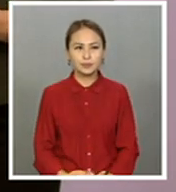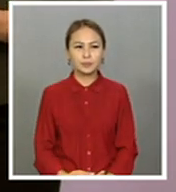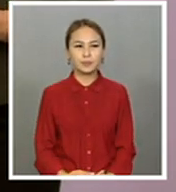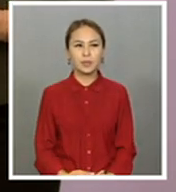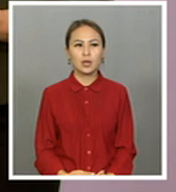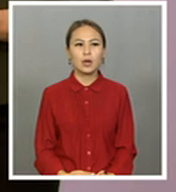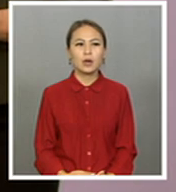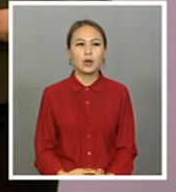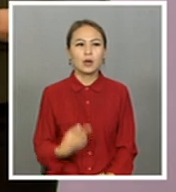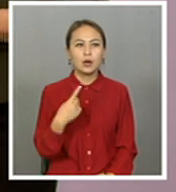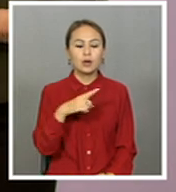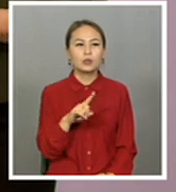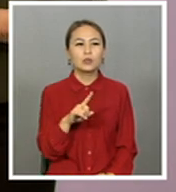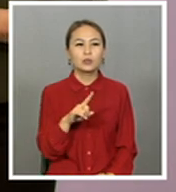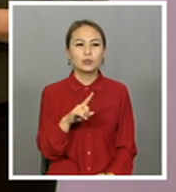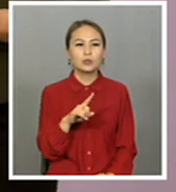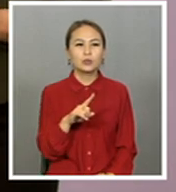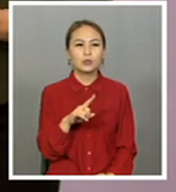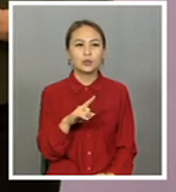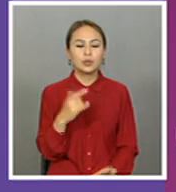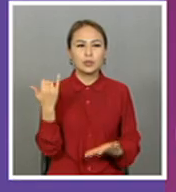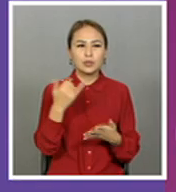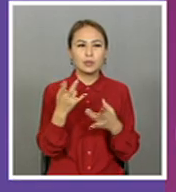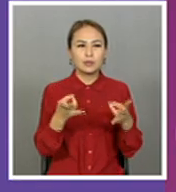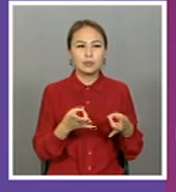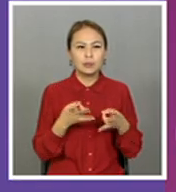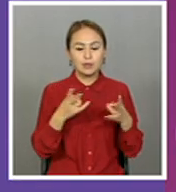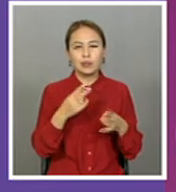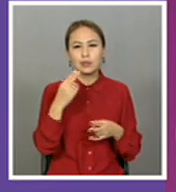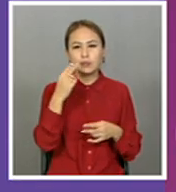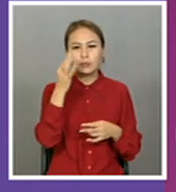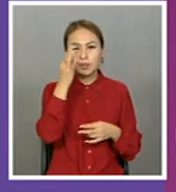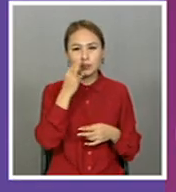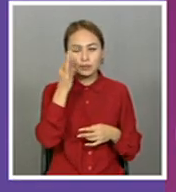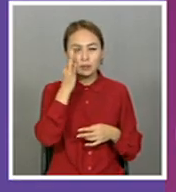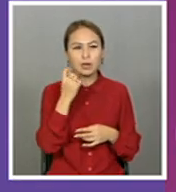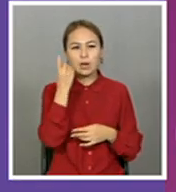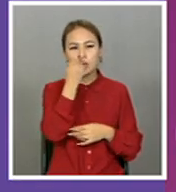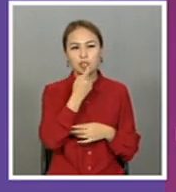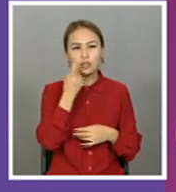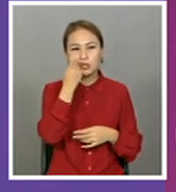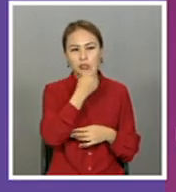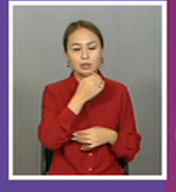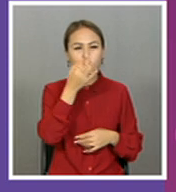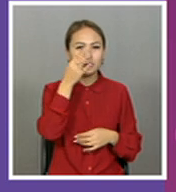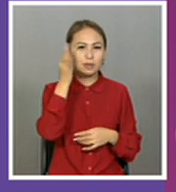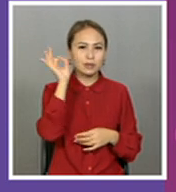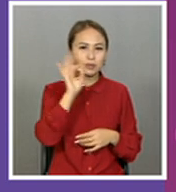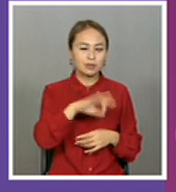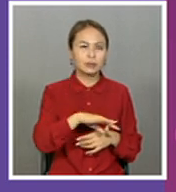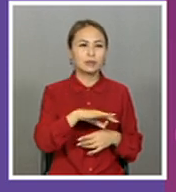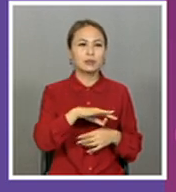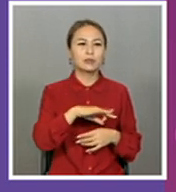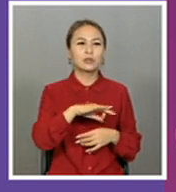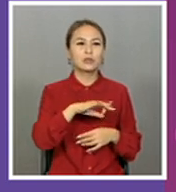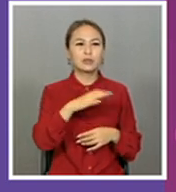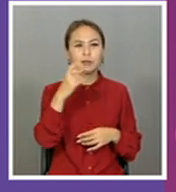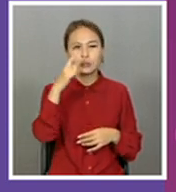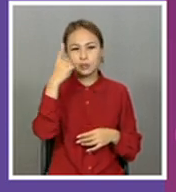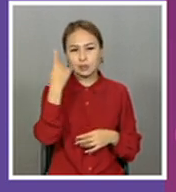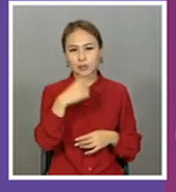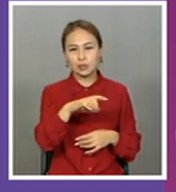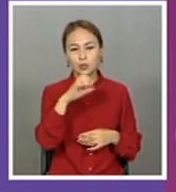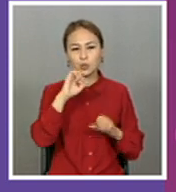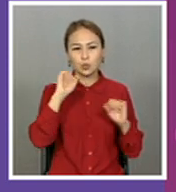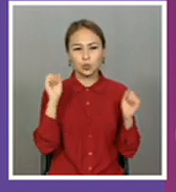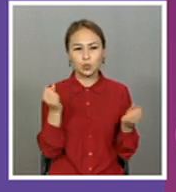Қою сұйық, тәтті ашы, ыстық суық, қатты жұмсақ. Олай болса, уақыт